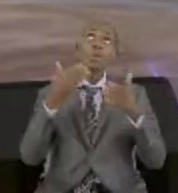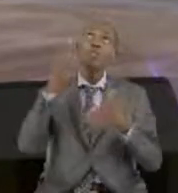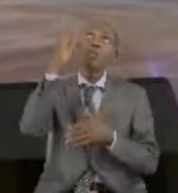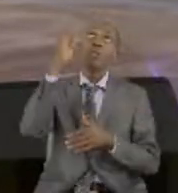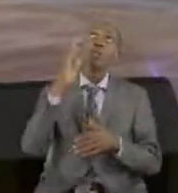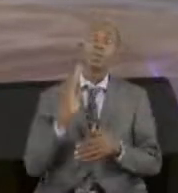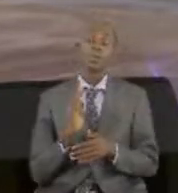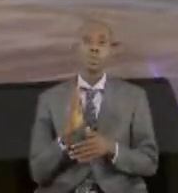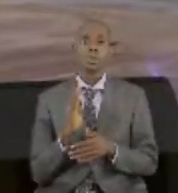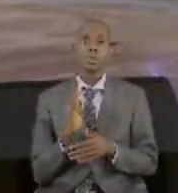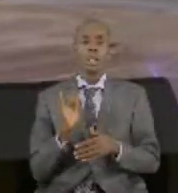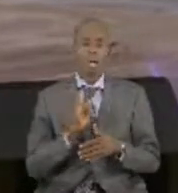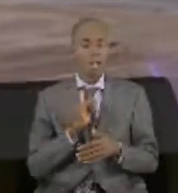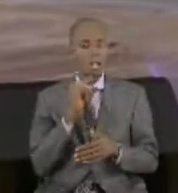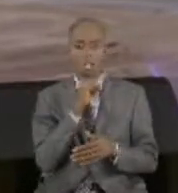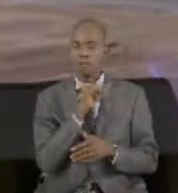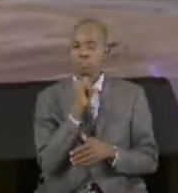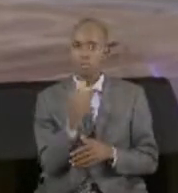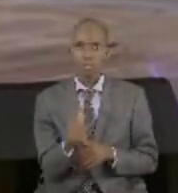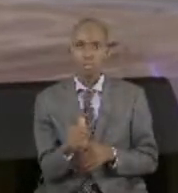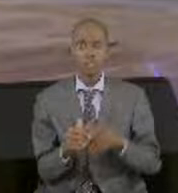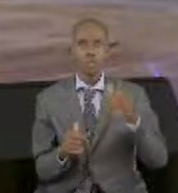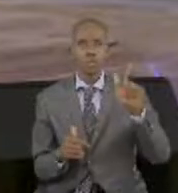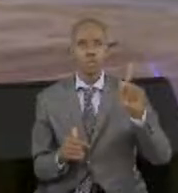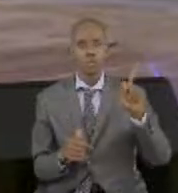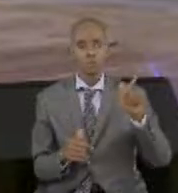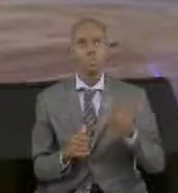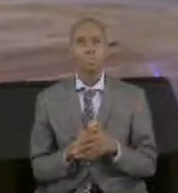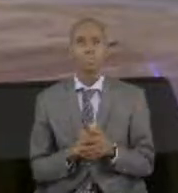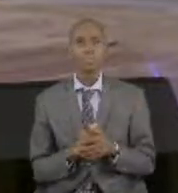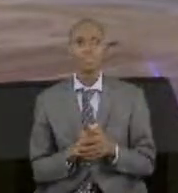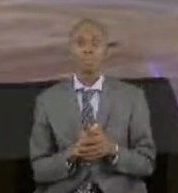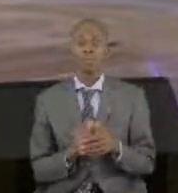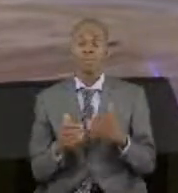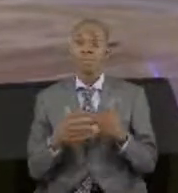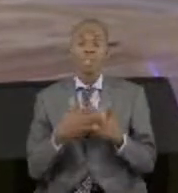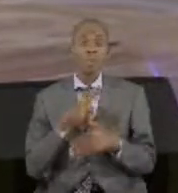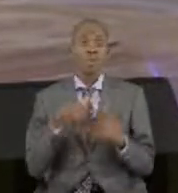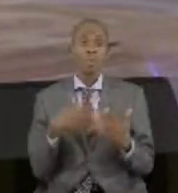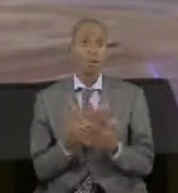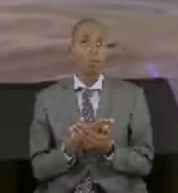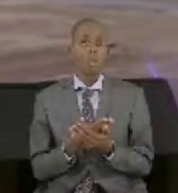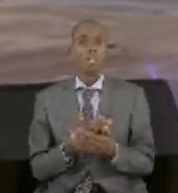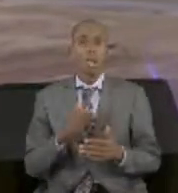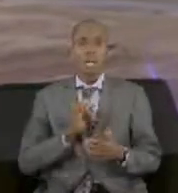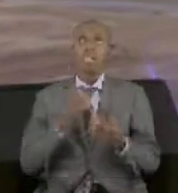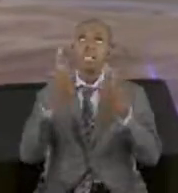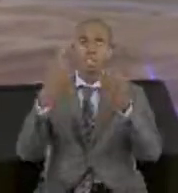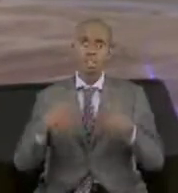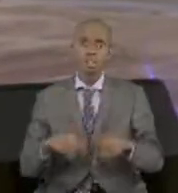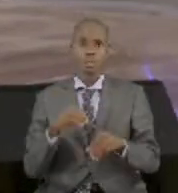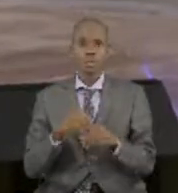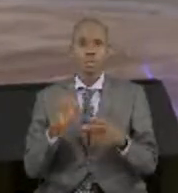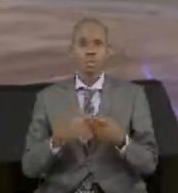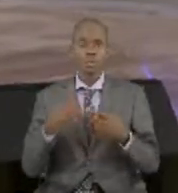Dans ce que je vous écris, voici, je ne mens point. Verset 21. J'allais